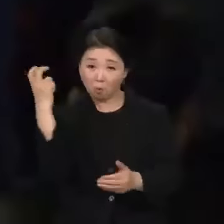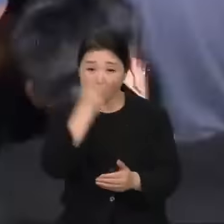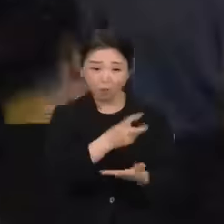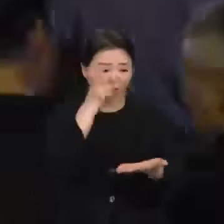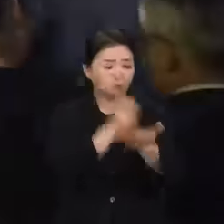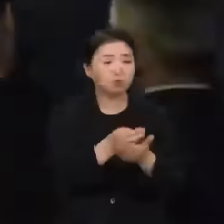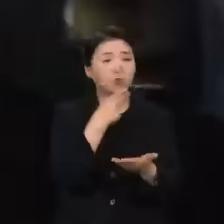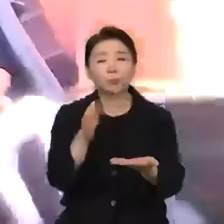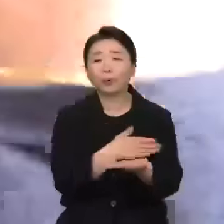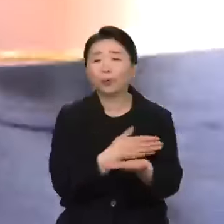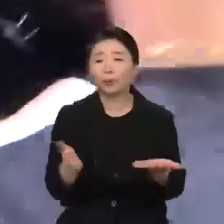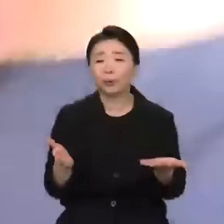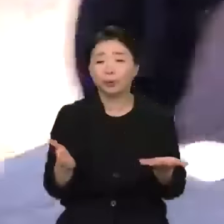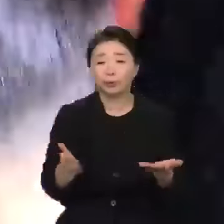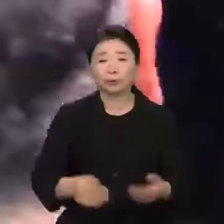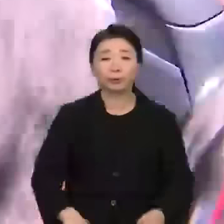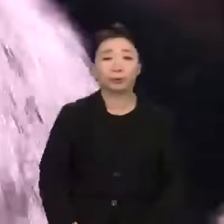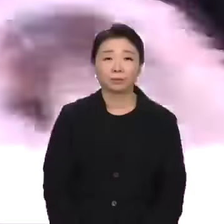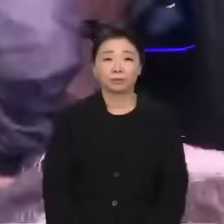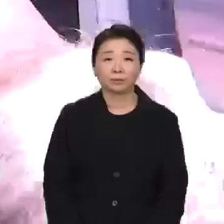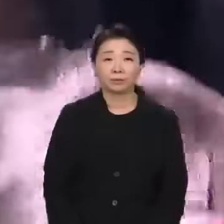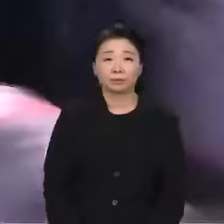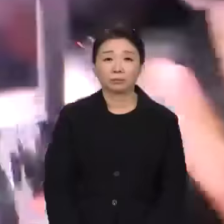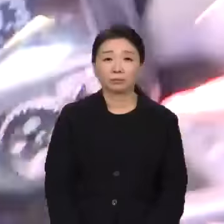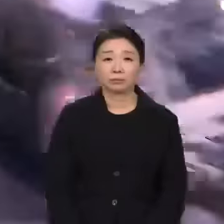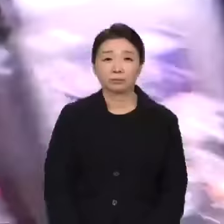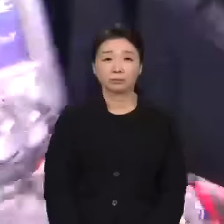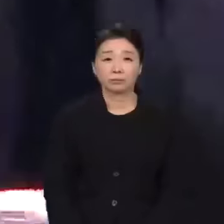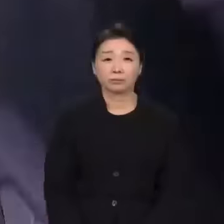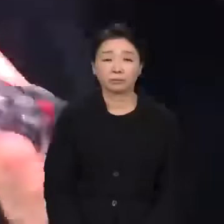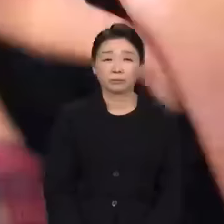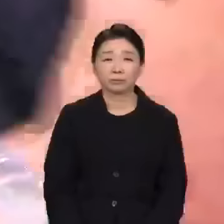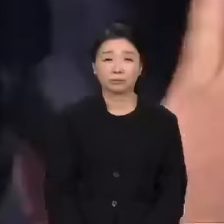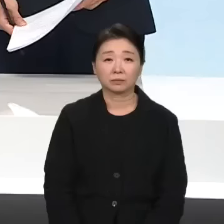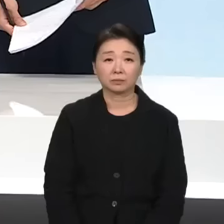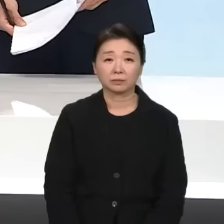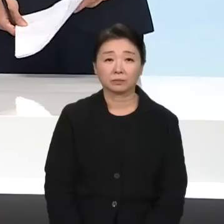없다고 했습니다. JTBC 김지윤입니다.